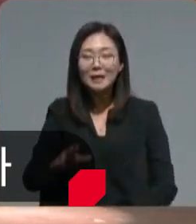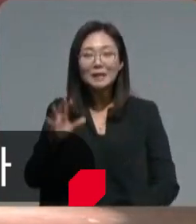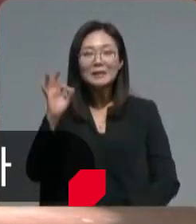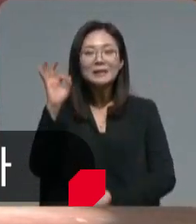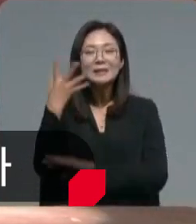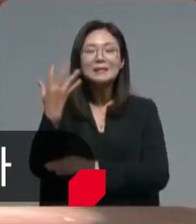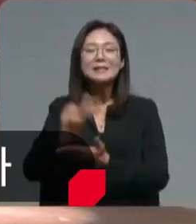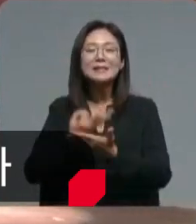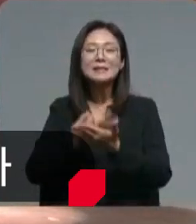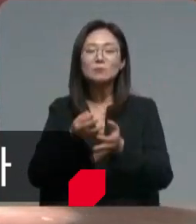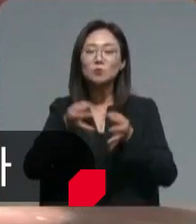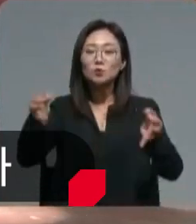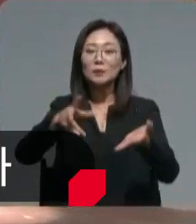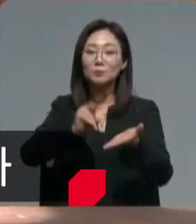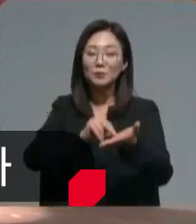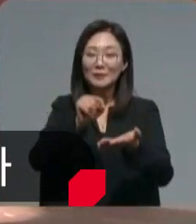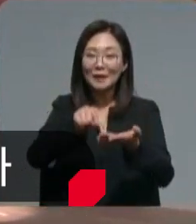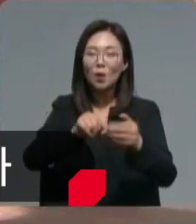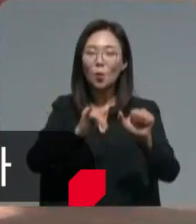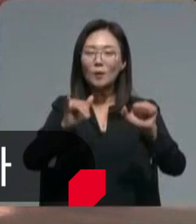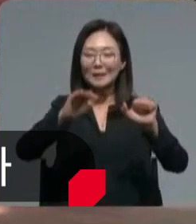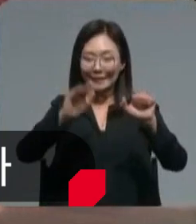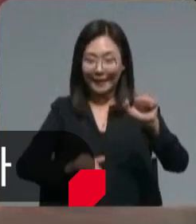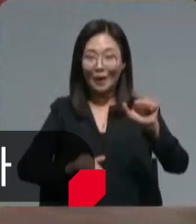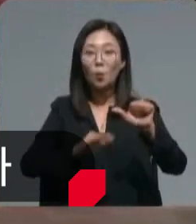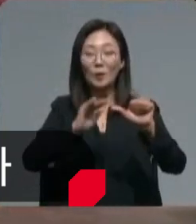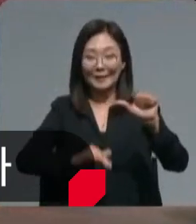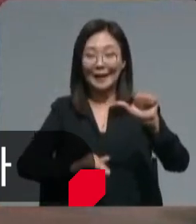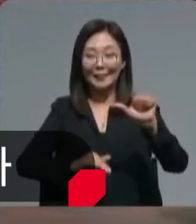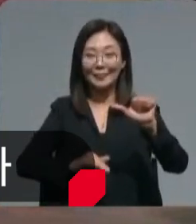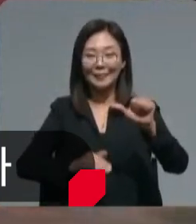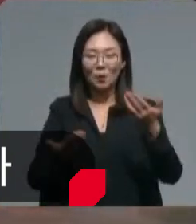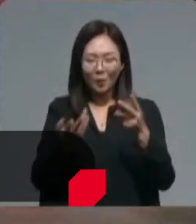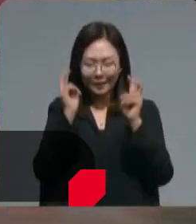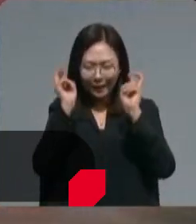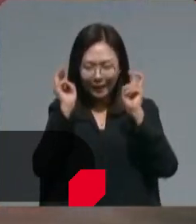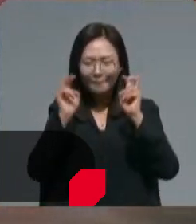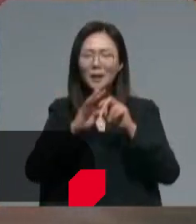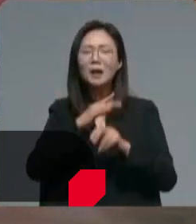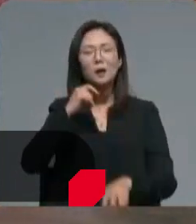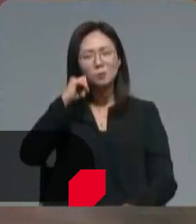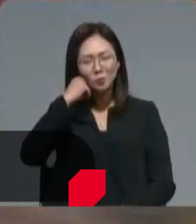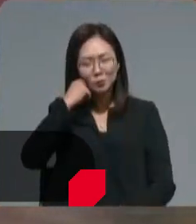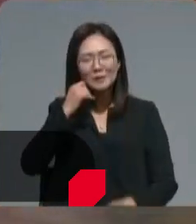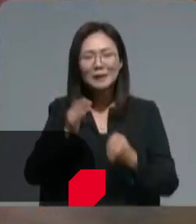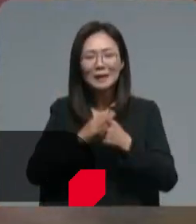임금 지급 문제에 있어서는 그건 5인 이하 사업장이 워낙 열악하니까 그거는 네. 좀